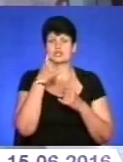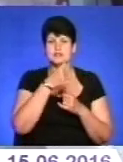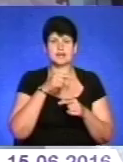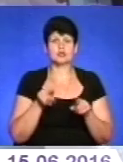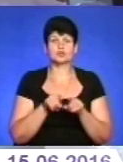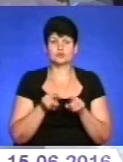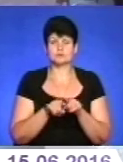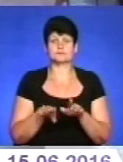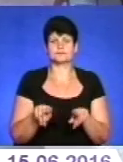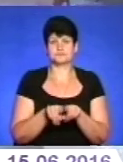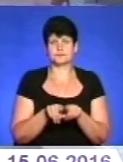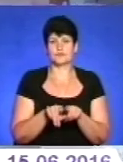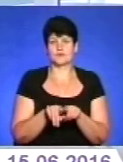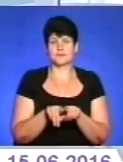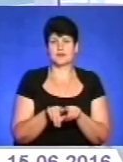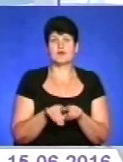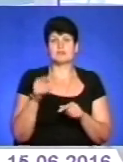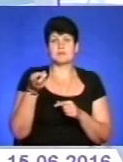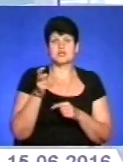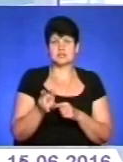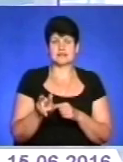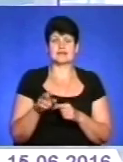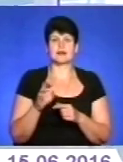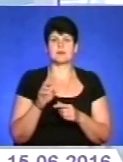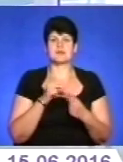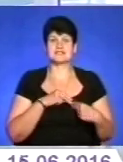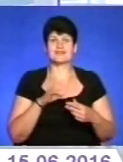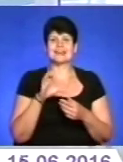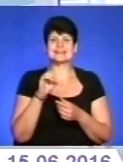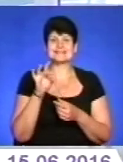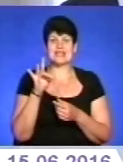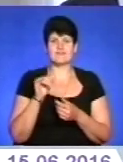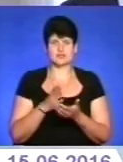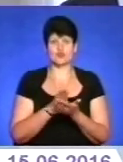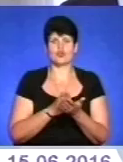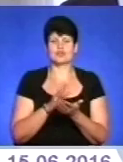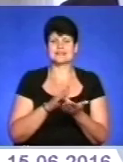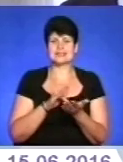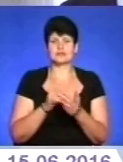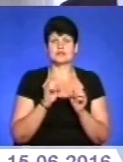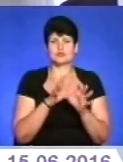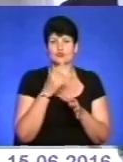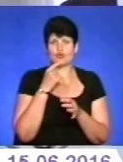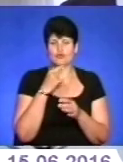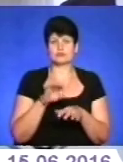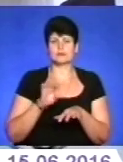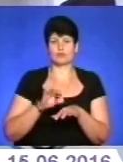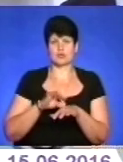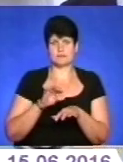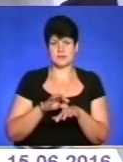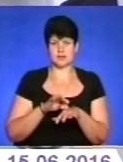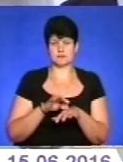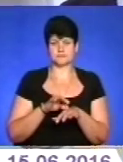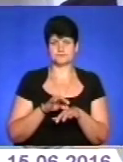не виключення. Вони прийшли вже як працівники з сервісного центру, здають кров як для потерпілих